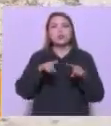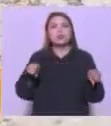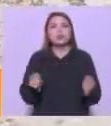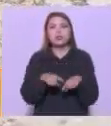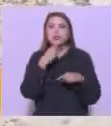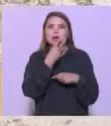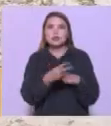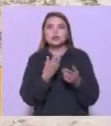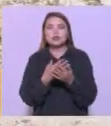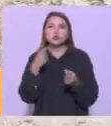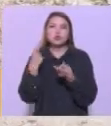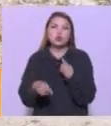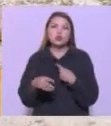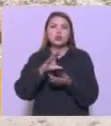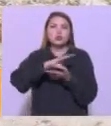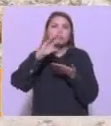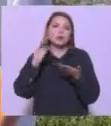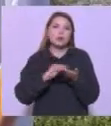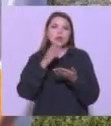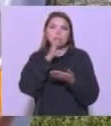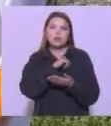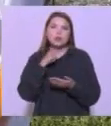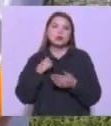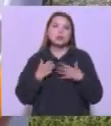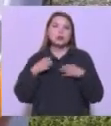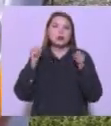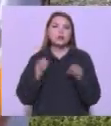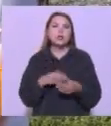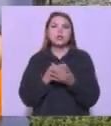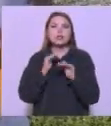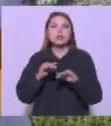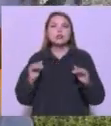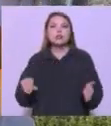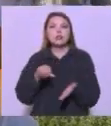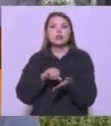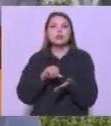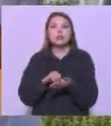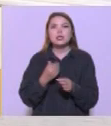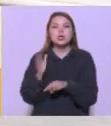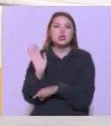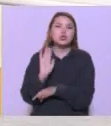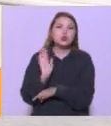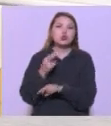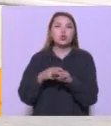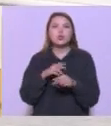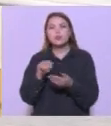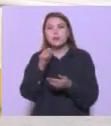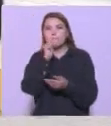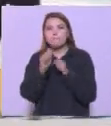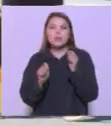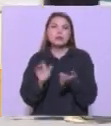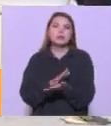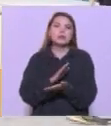ретте өзге де компанияларға үлгі болып отыр. Тіпті акцияға атсалысқан балаларға кинотеатрға билет, саппортқа сертификаттар сыйлыққа